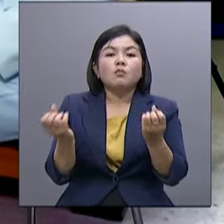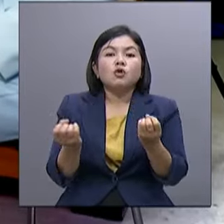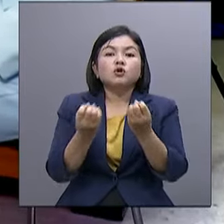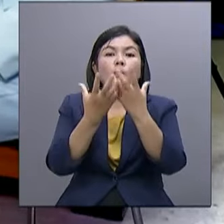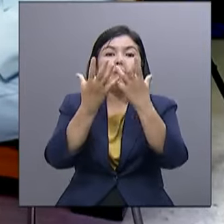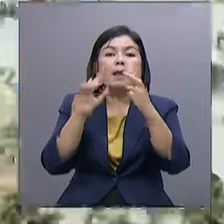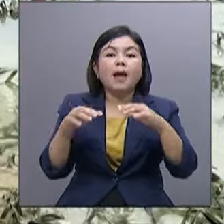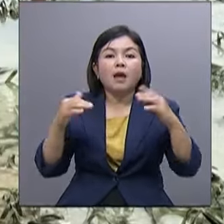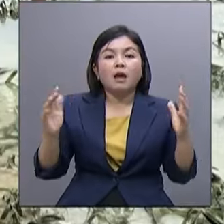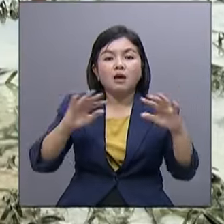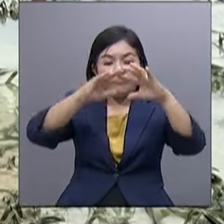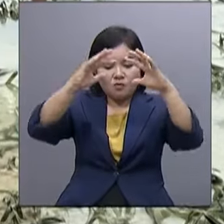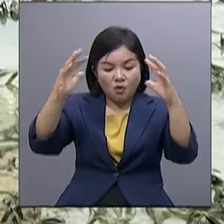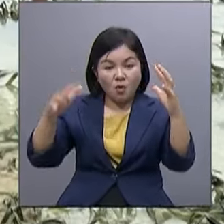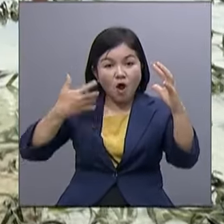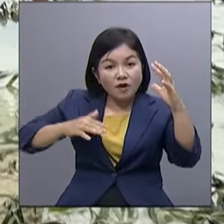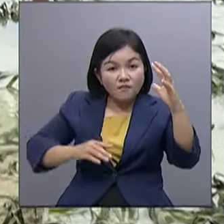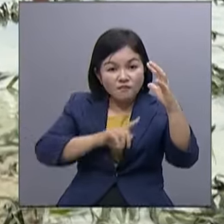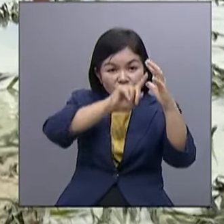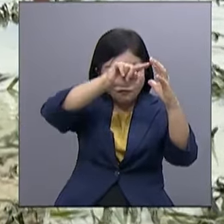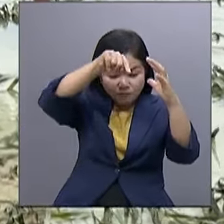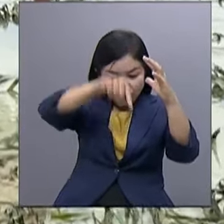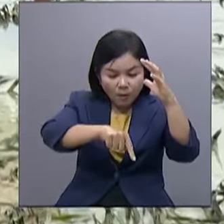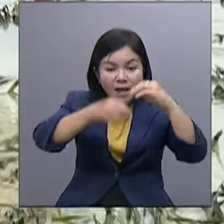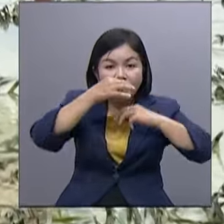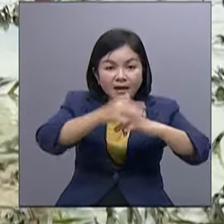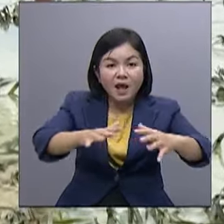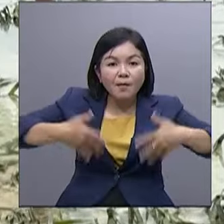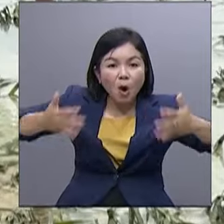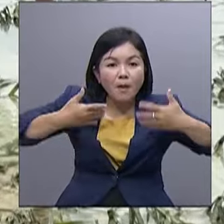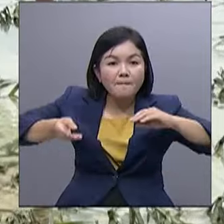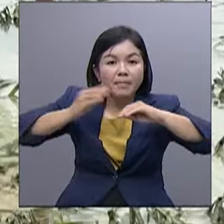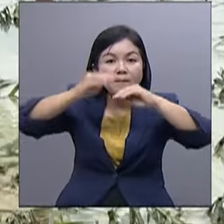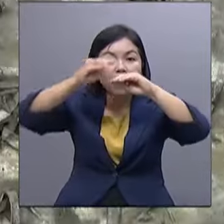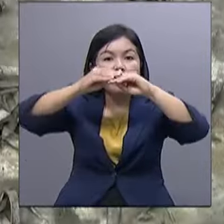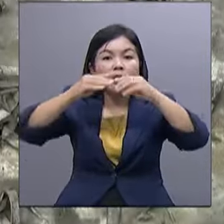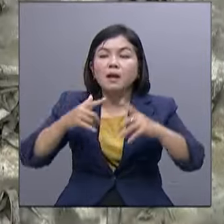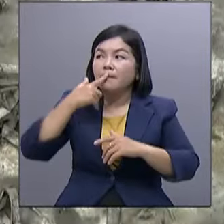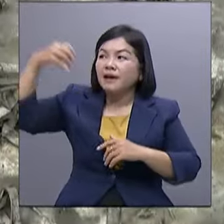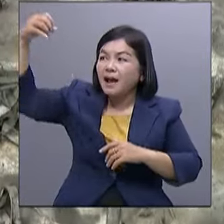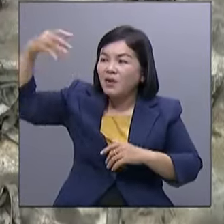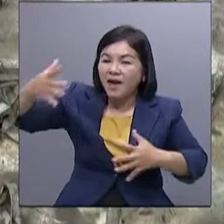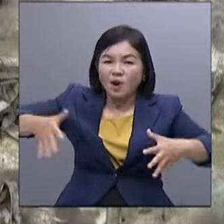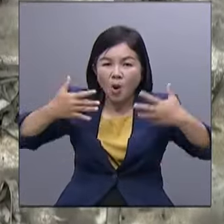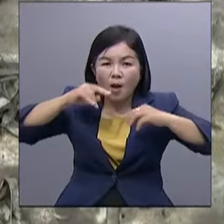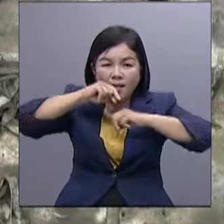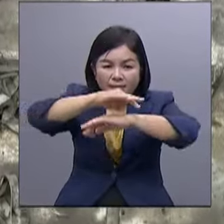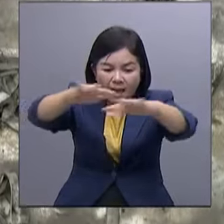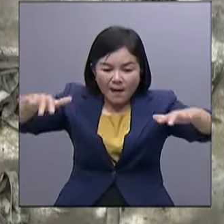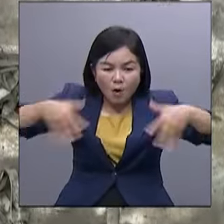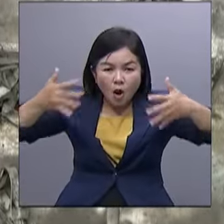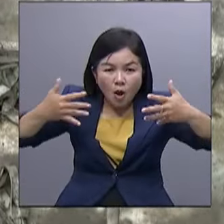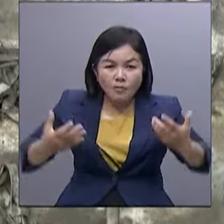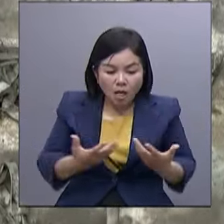ไปหาแหล่งหญ้าทะเลยกตัวอย่างเช่นน้ำลงต่ำผิดปกติหญ้าตากแดดนานมากอุณหภูมิน้ำทะเลสูงขึ้นผิด